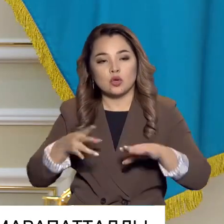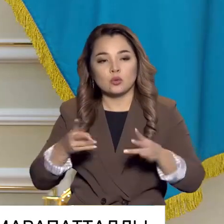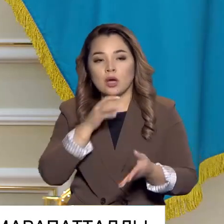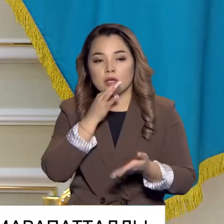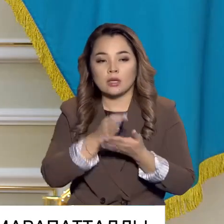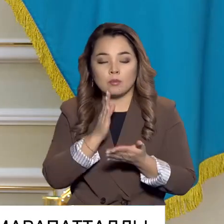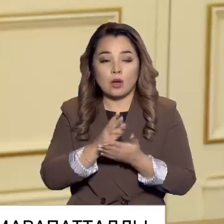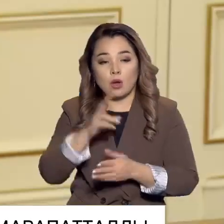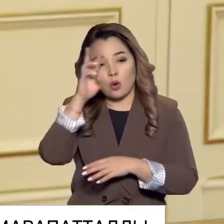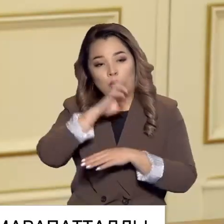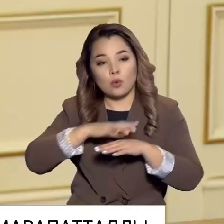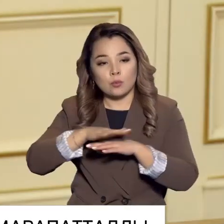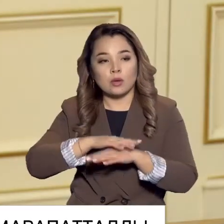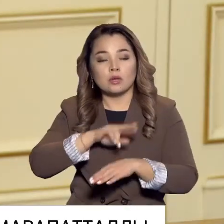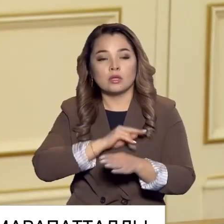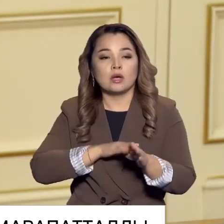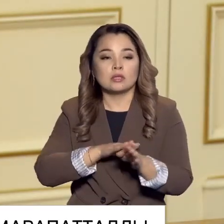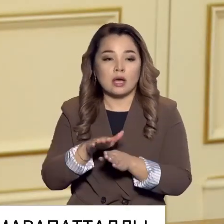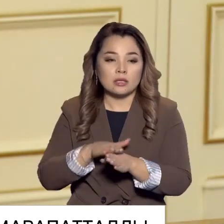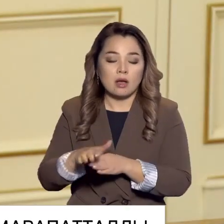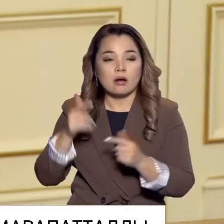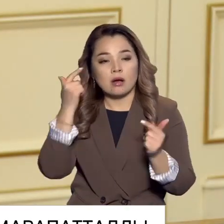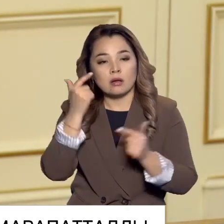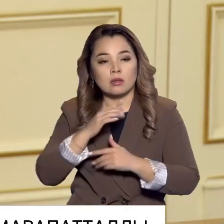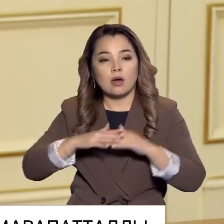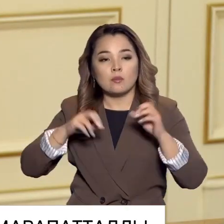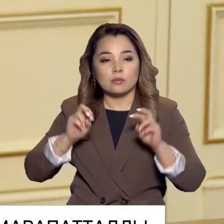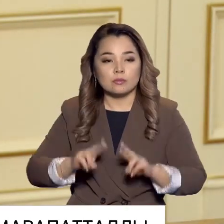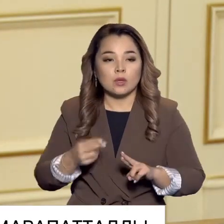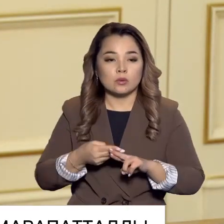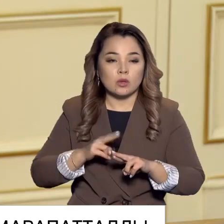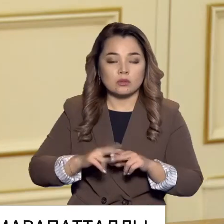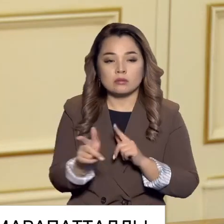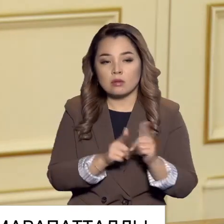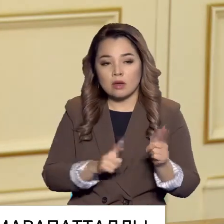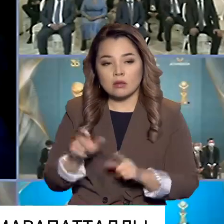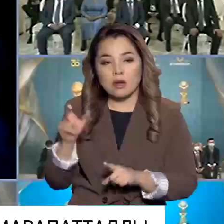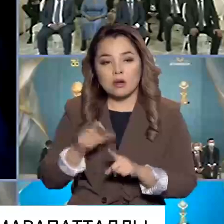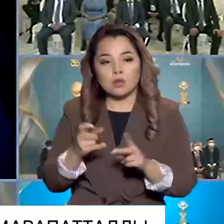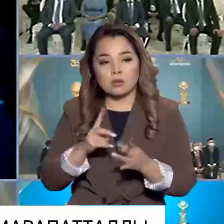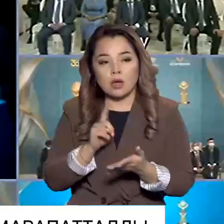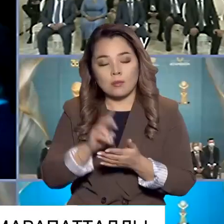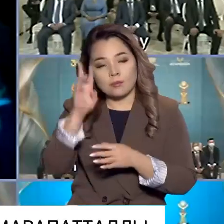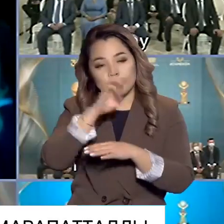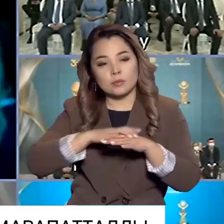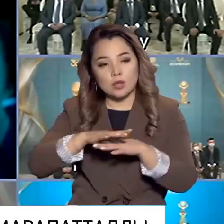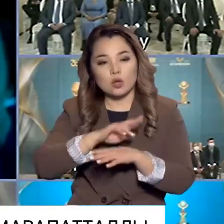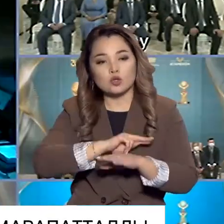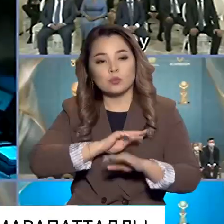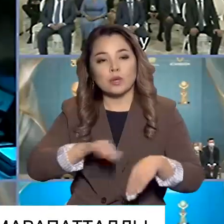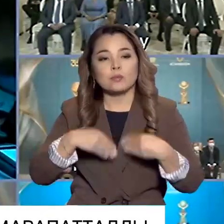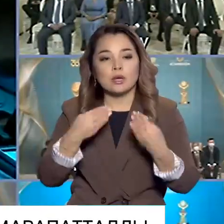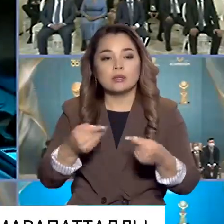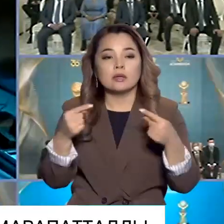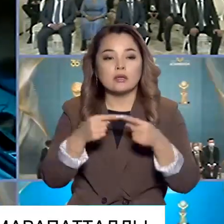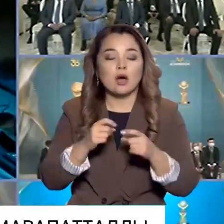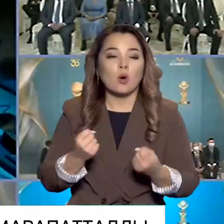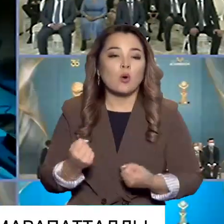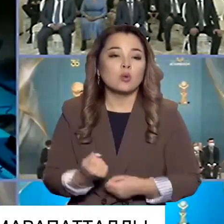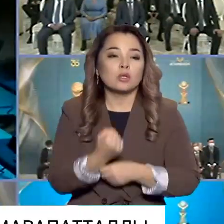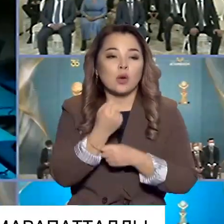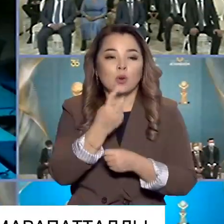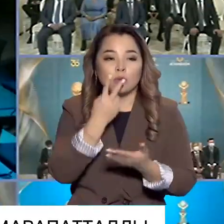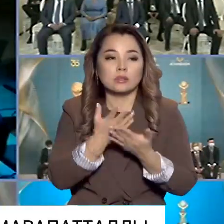Үкімет аталған өндіріс орындарында жұмыс істейтін білікті кадрларды осы бастан дайындау керек. Бүгінде мемлекет жұмыс берушілерге нақты қолдау көрсетіп